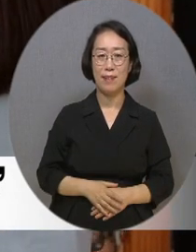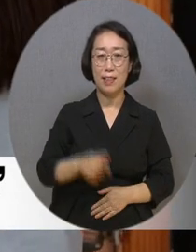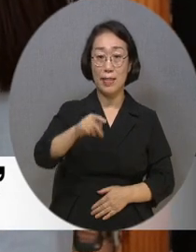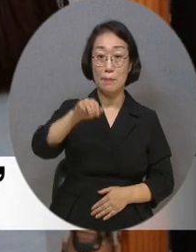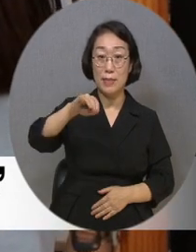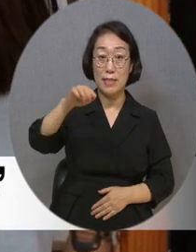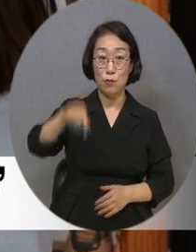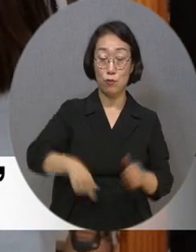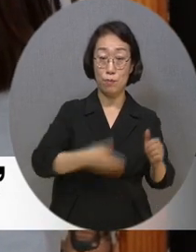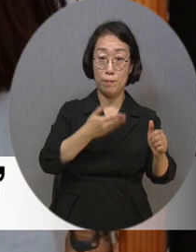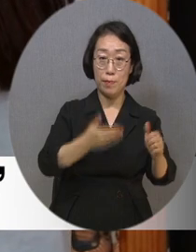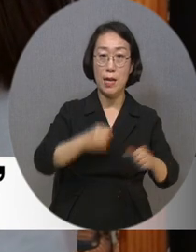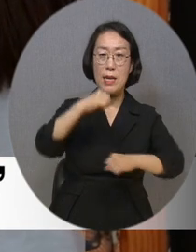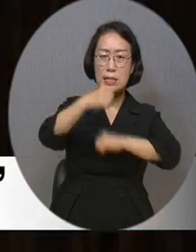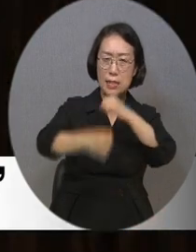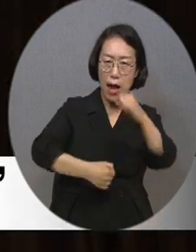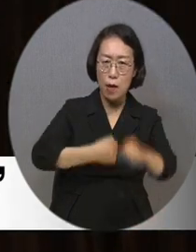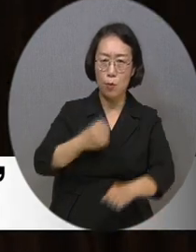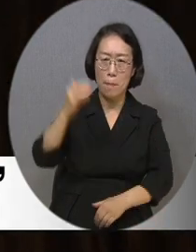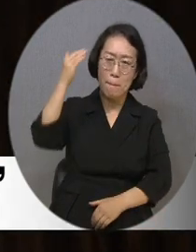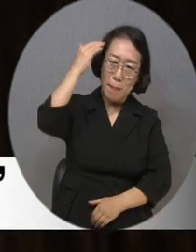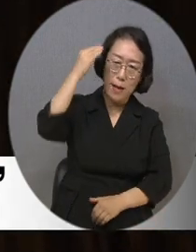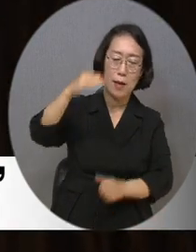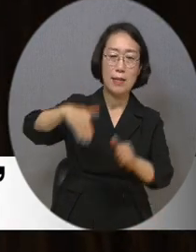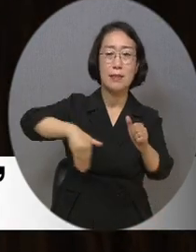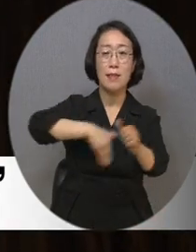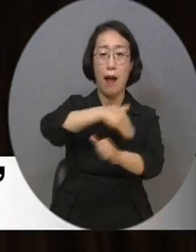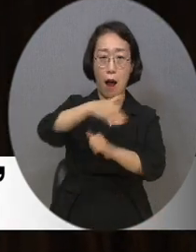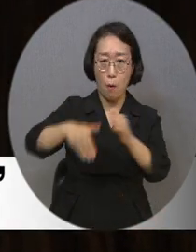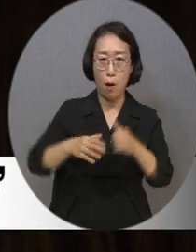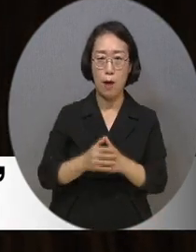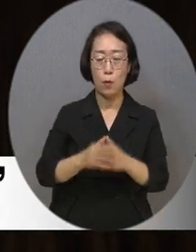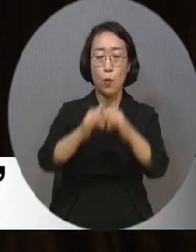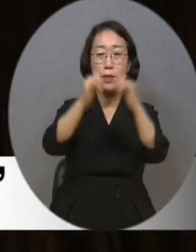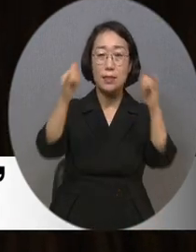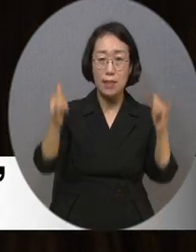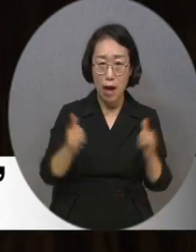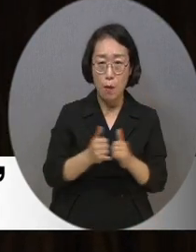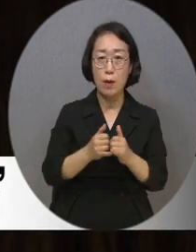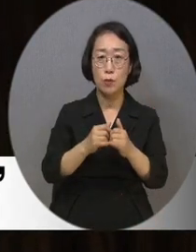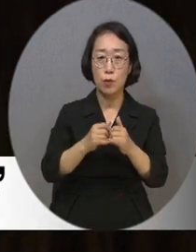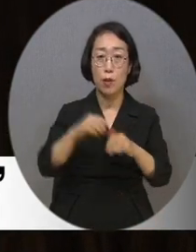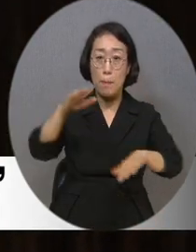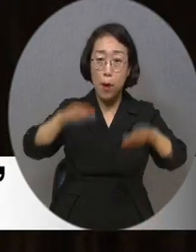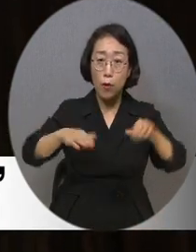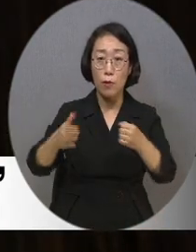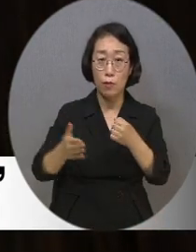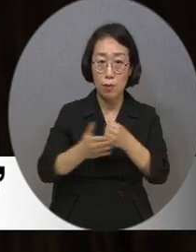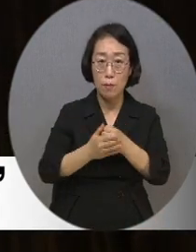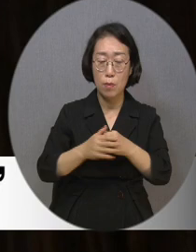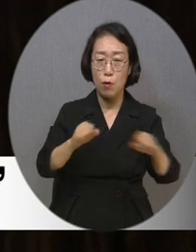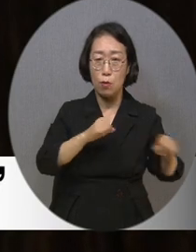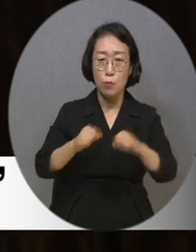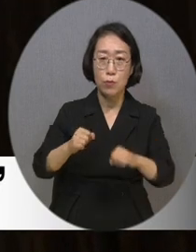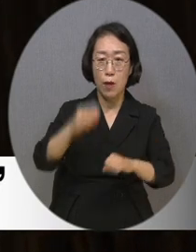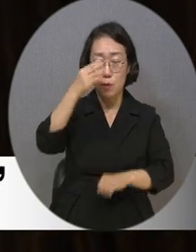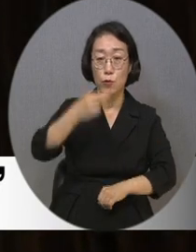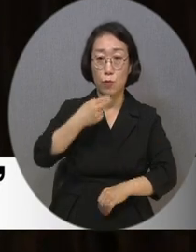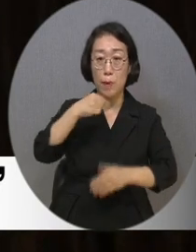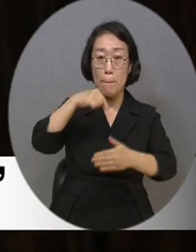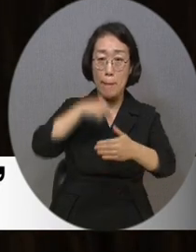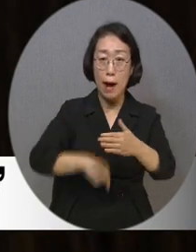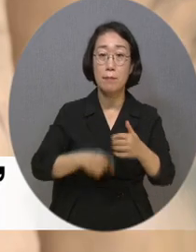김지숙 작가는 자유로움을 방해하는 상황이나 조건, 사회적 통념들로 움직일 수 없는 작가의